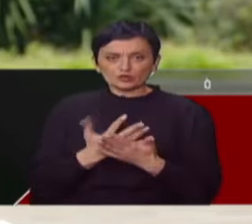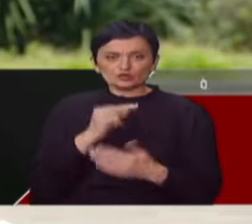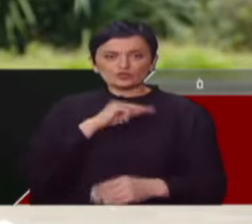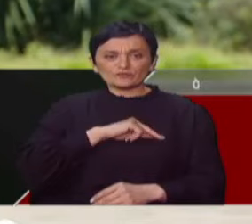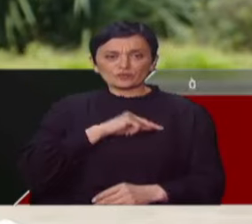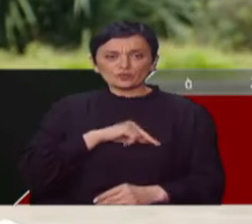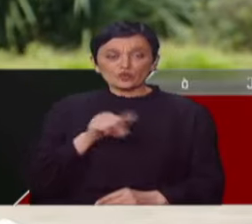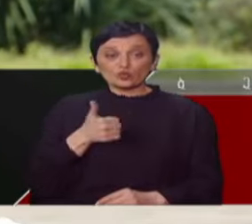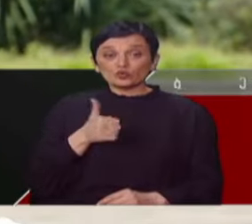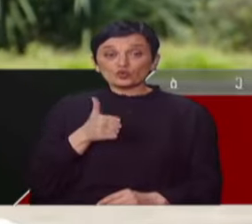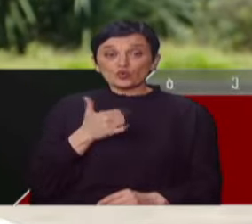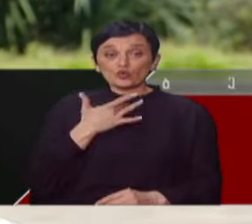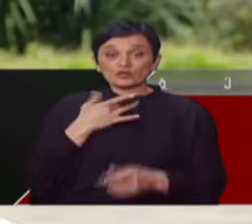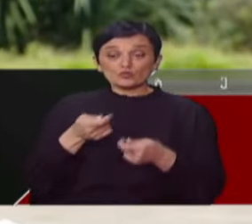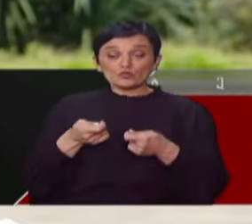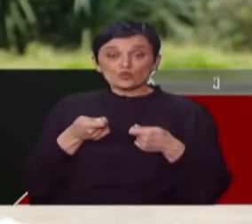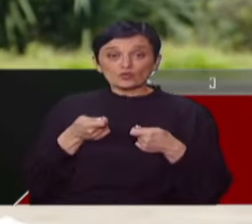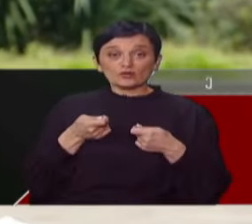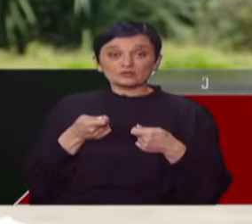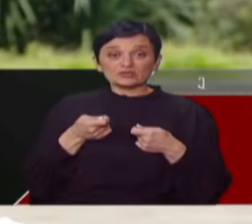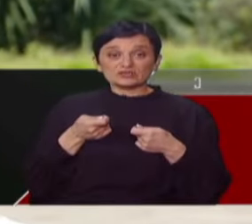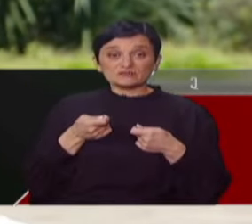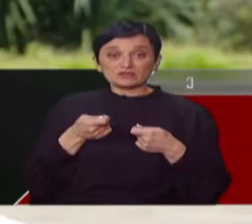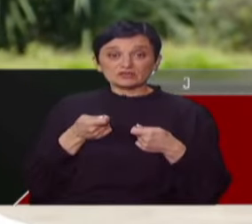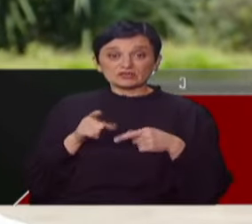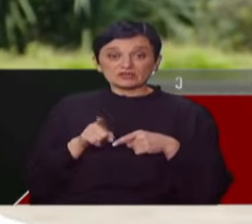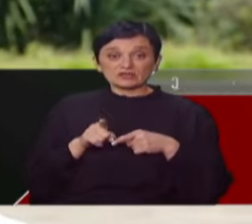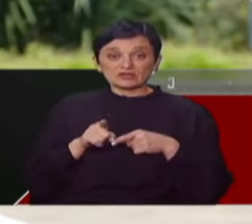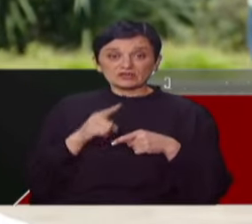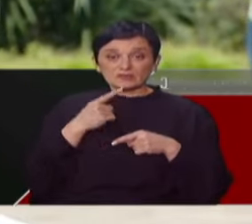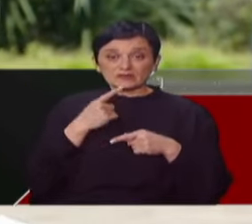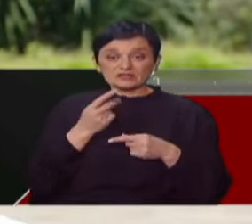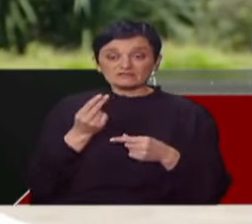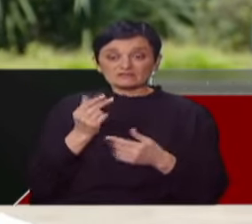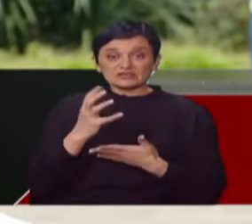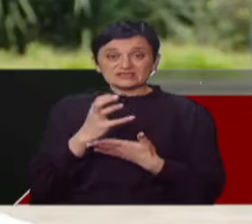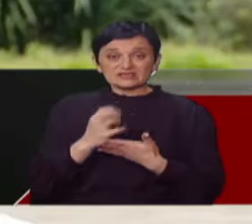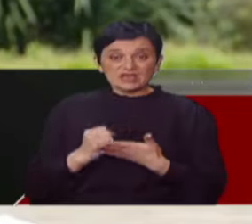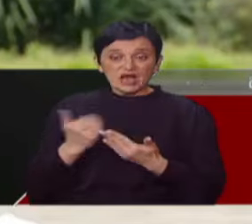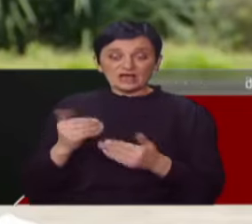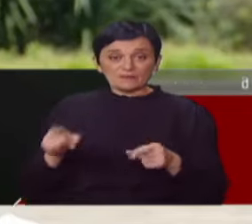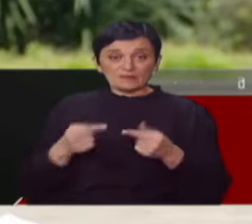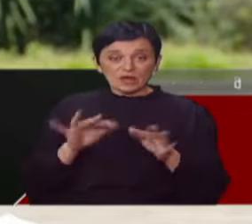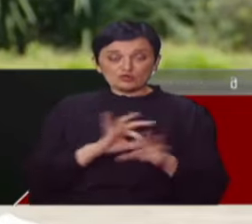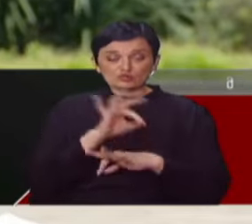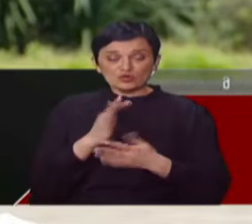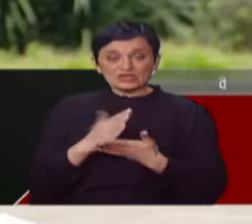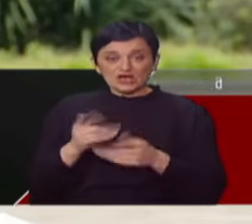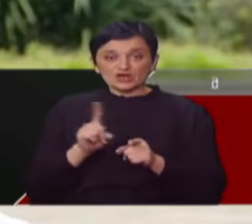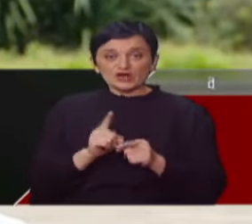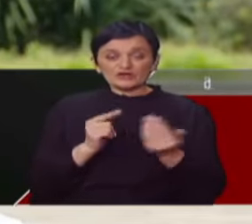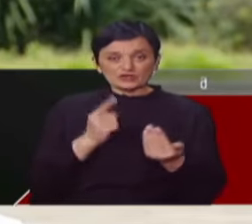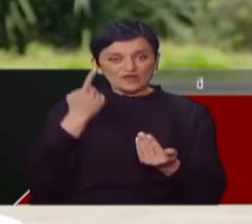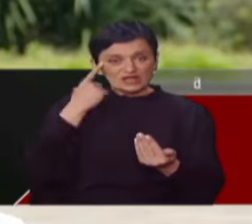vimușa, trogorț, municipalitetis, meserotkat, sahsrebit, ca în horcele bune proiecte, bis nacili, și asevet, cu